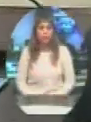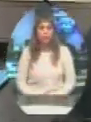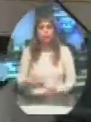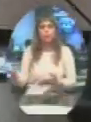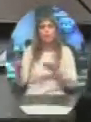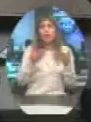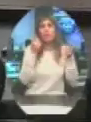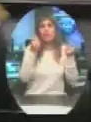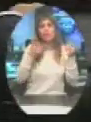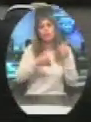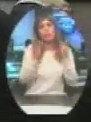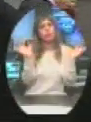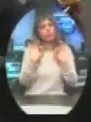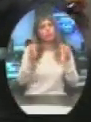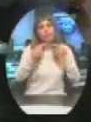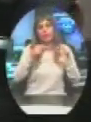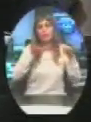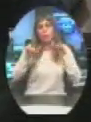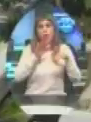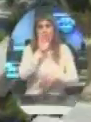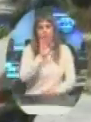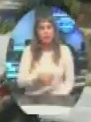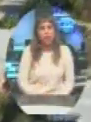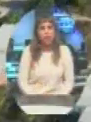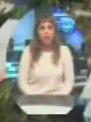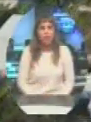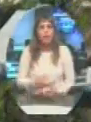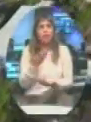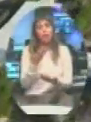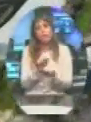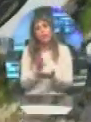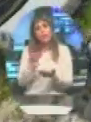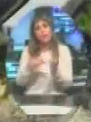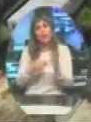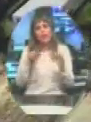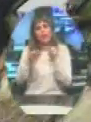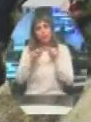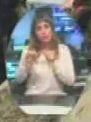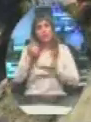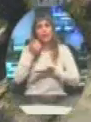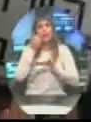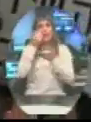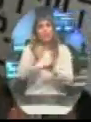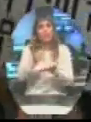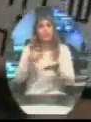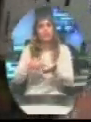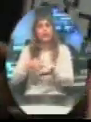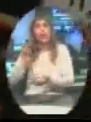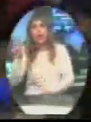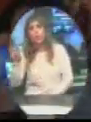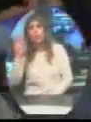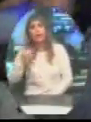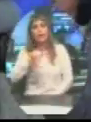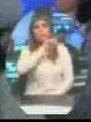יצא אף חבר כנסת מהקואליציה. העובדה הזו, בצל הקיצוץ התקציבי הרוחבי בעקבות המונה ועניין